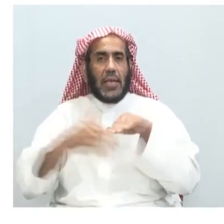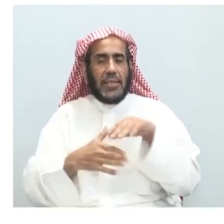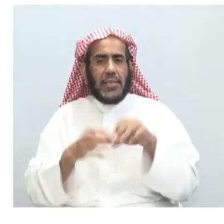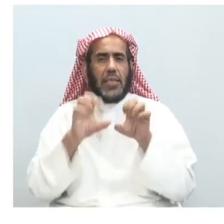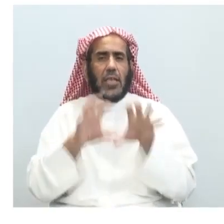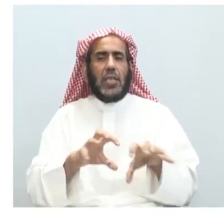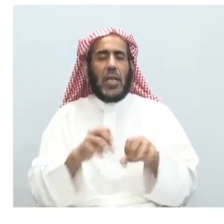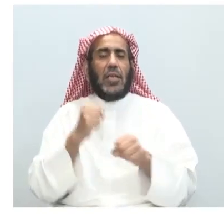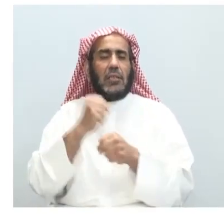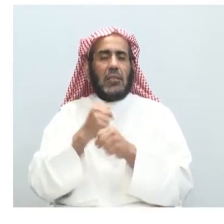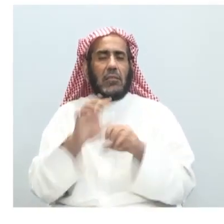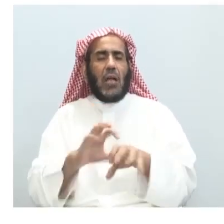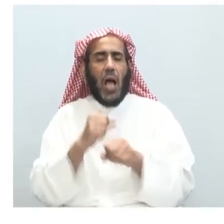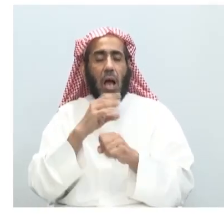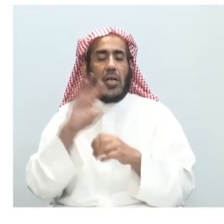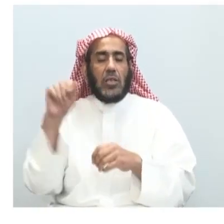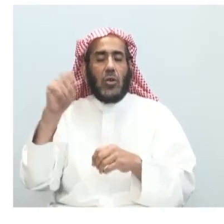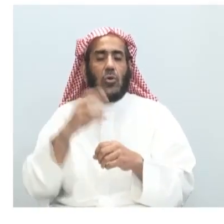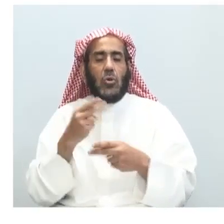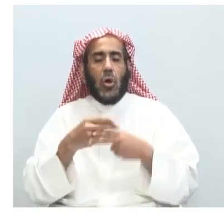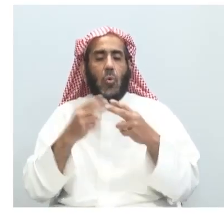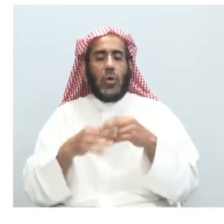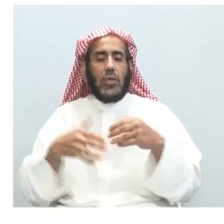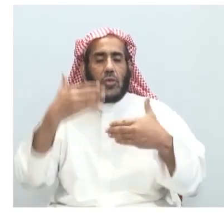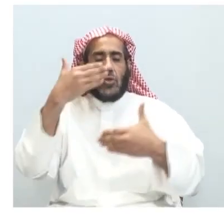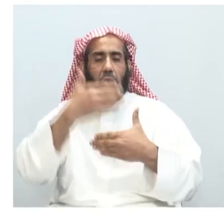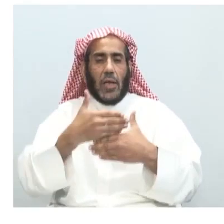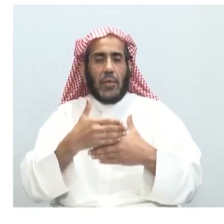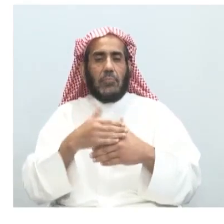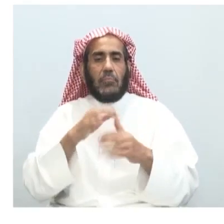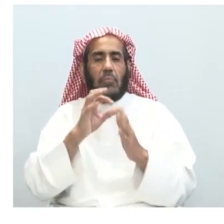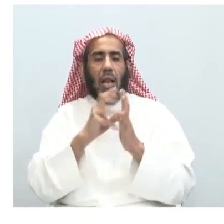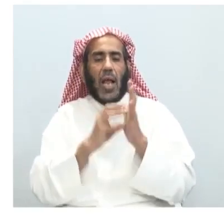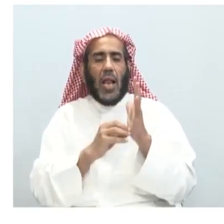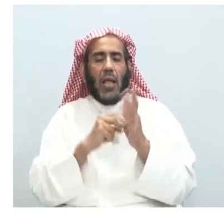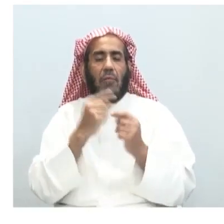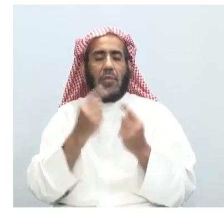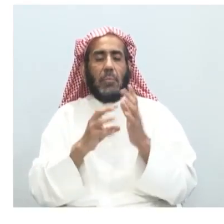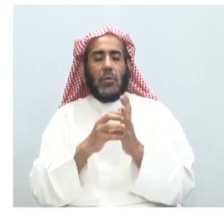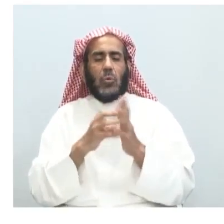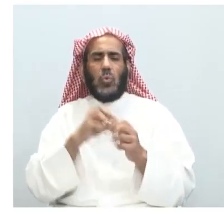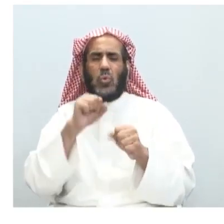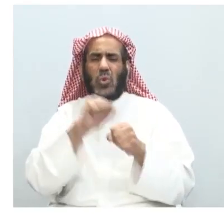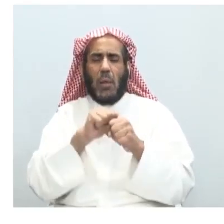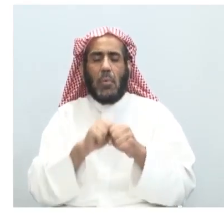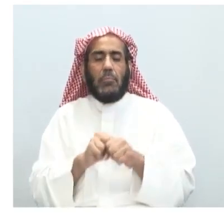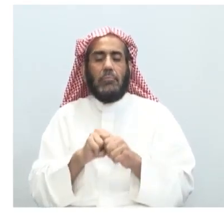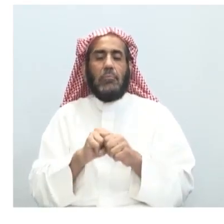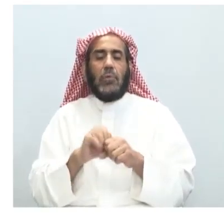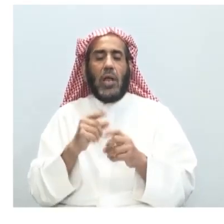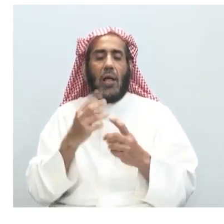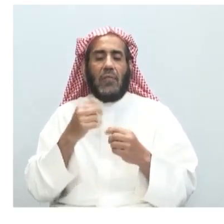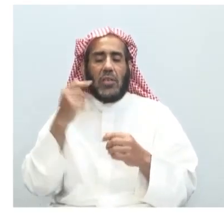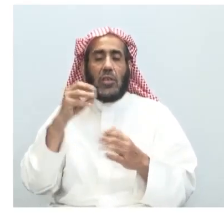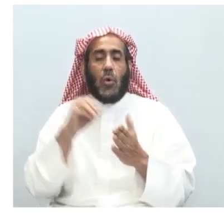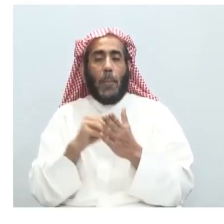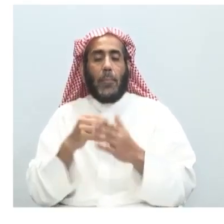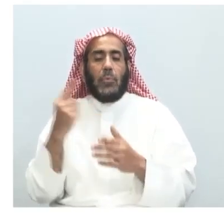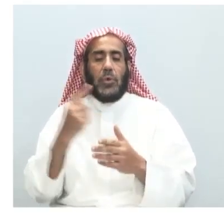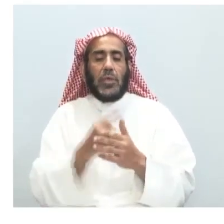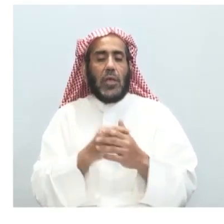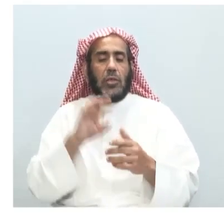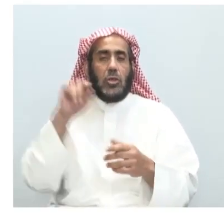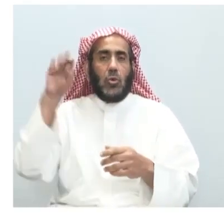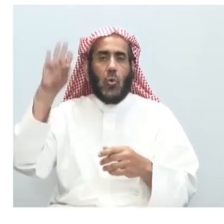الطاقه يكون الجدران في النباتات فتكون صلبه هنا في النهايه يتكون من